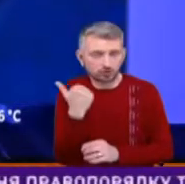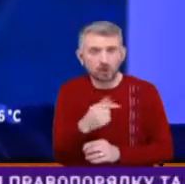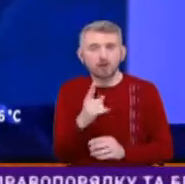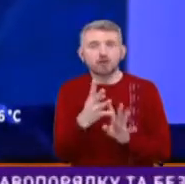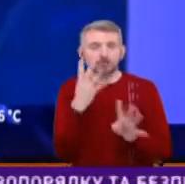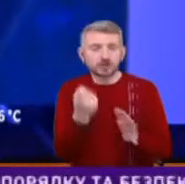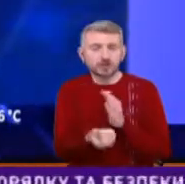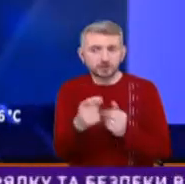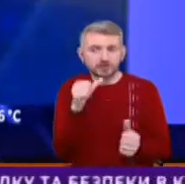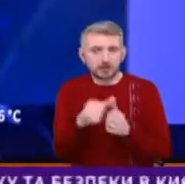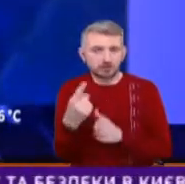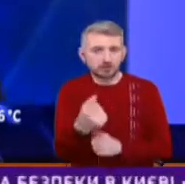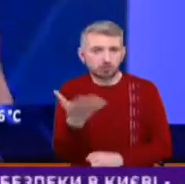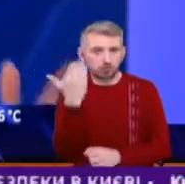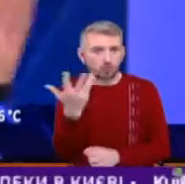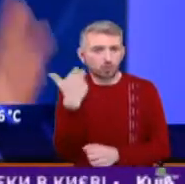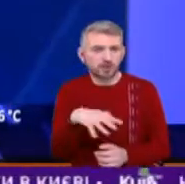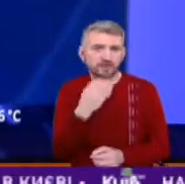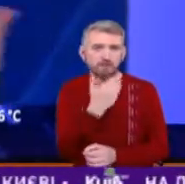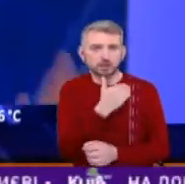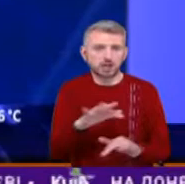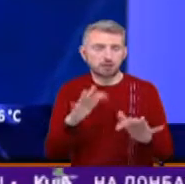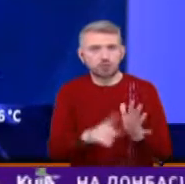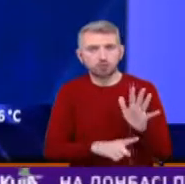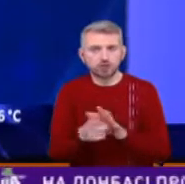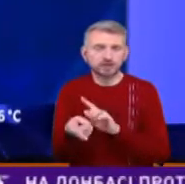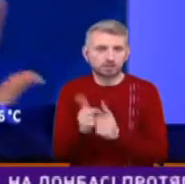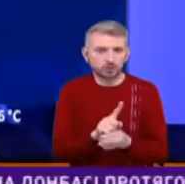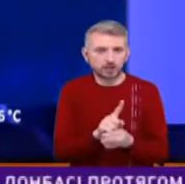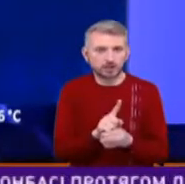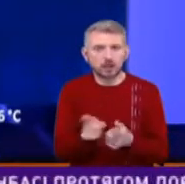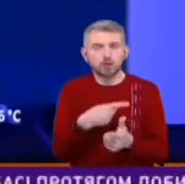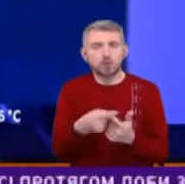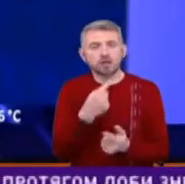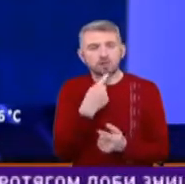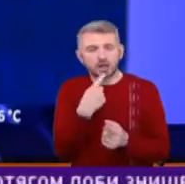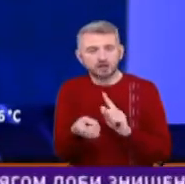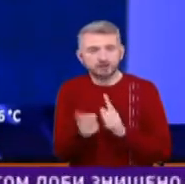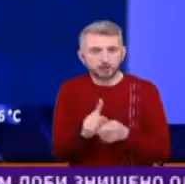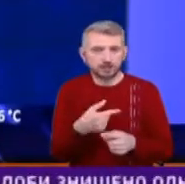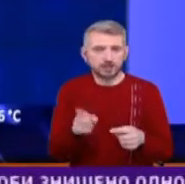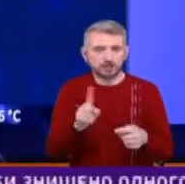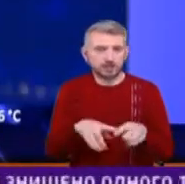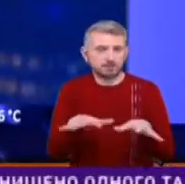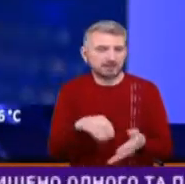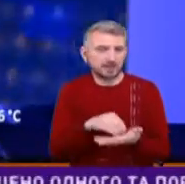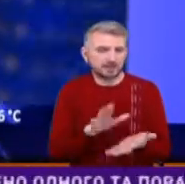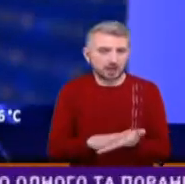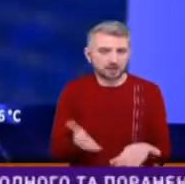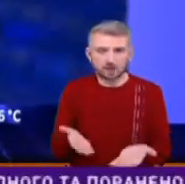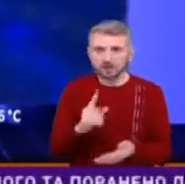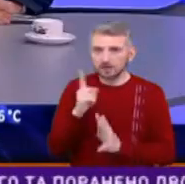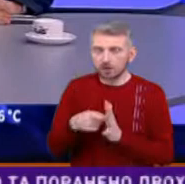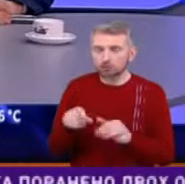черги з'явилися саме тиждень тому, коли всі в останній момент почали змінювати або намагатися змінювати це місце реєстрації. Дізналися, що